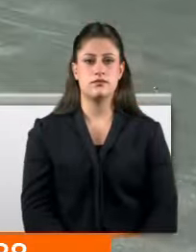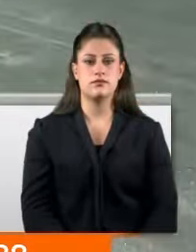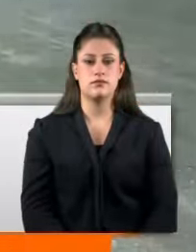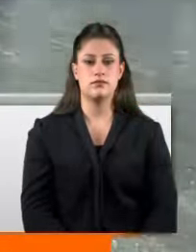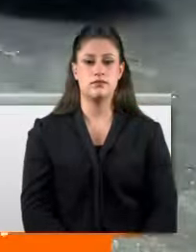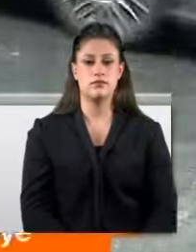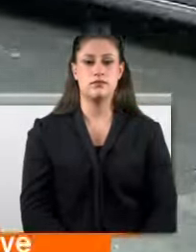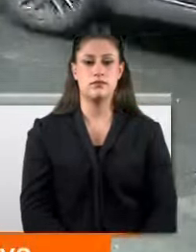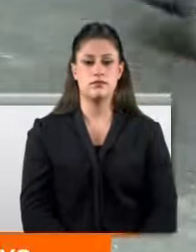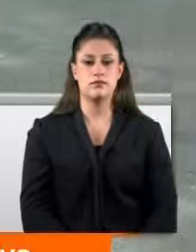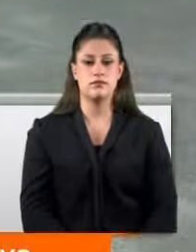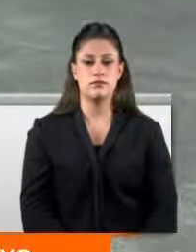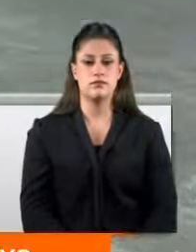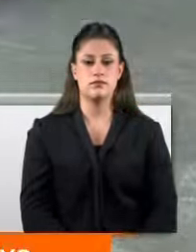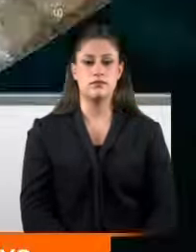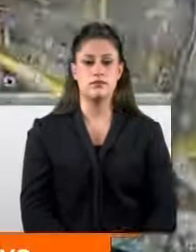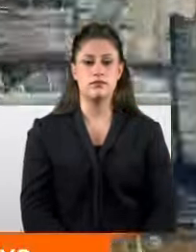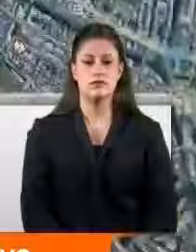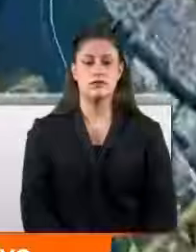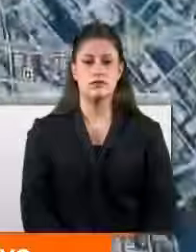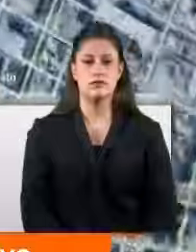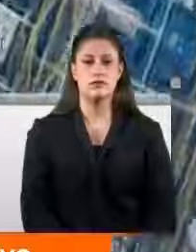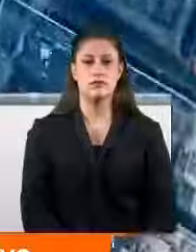Hırsız bize çok girdiği için korkum da var bunda.